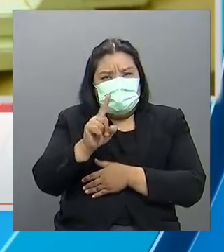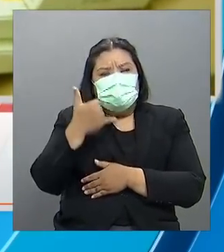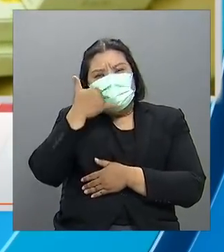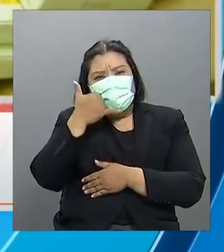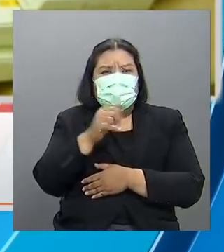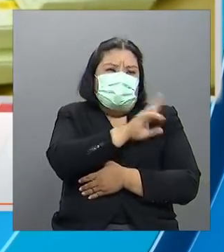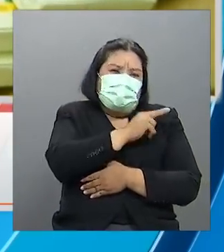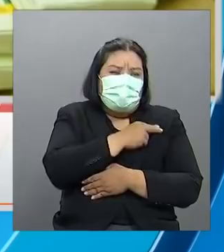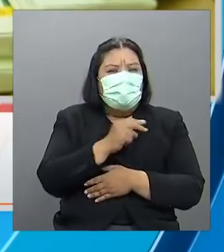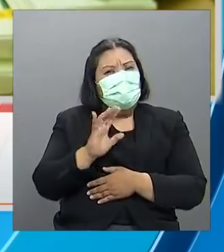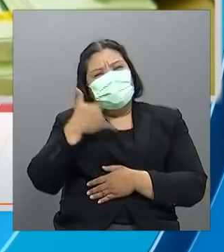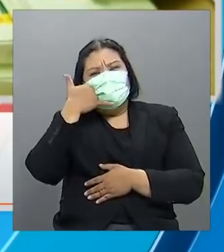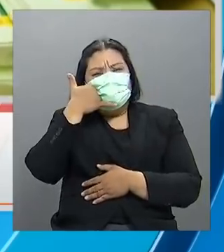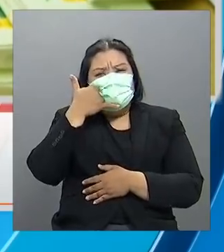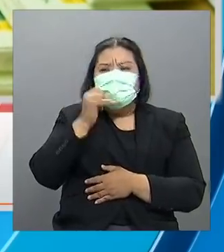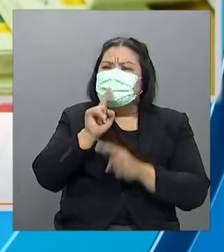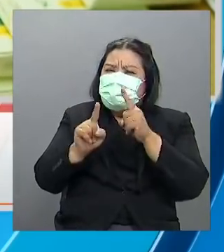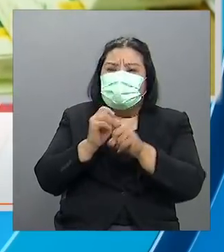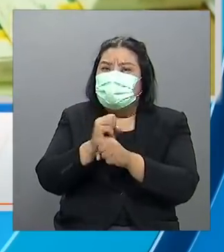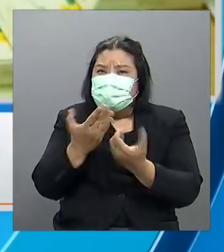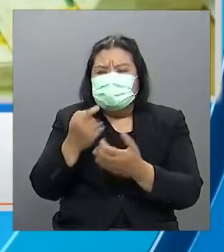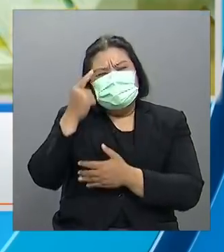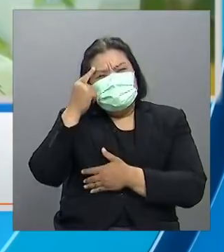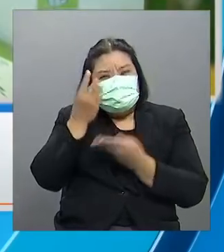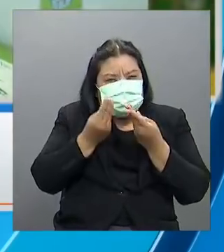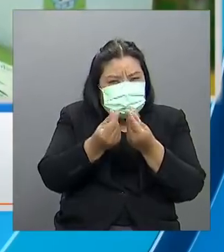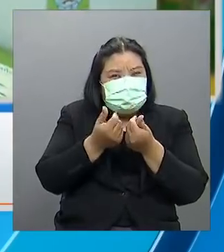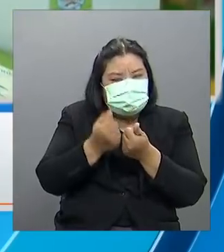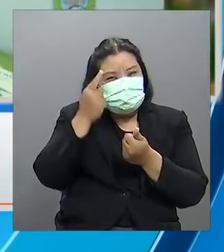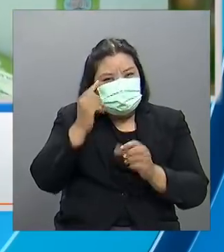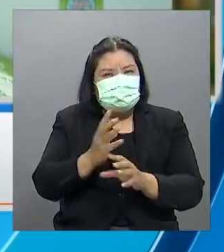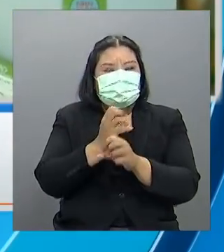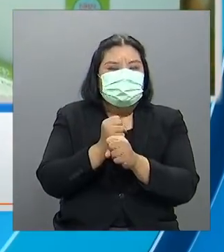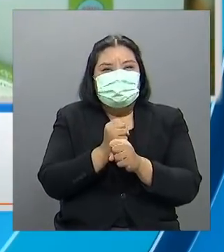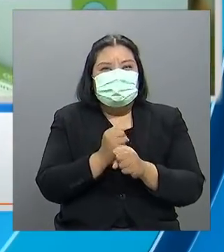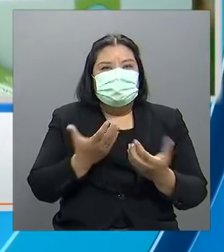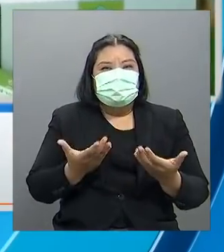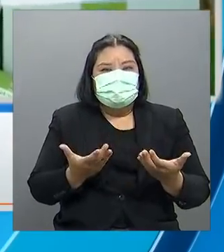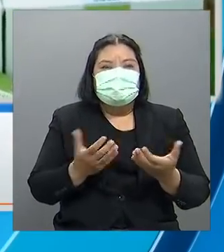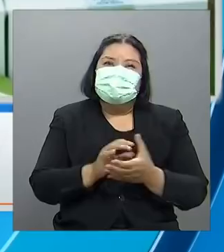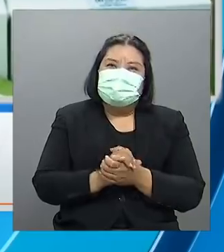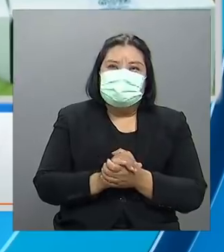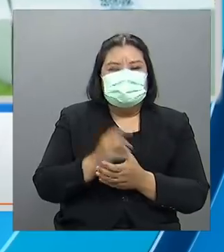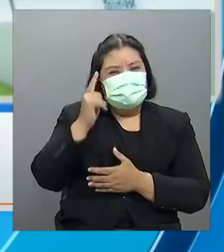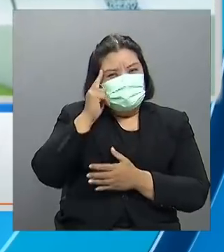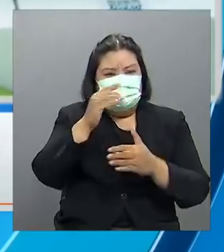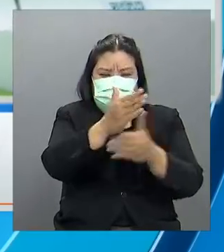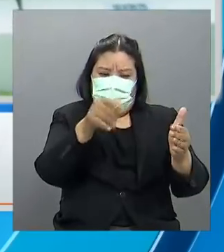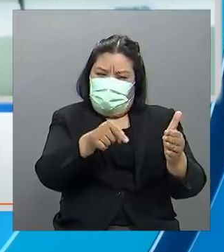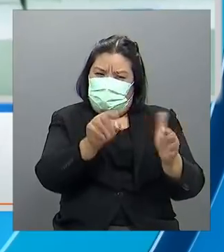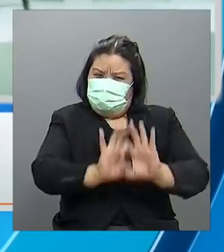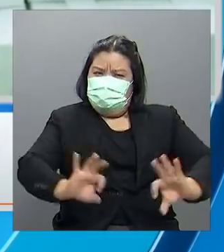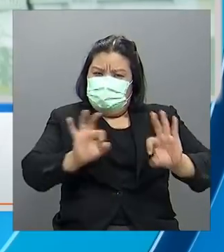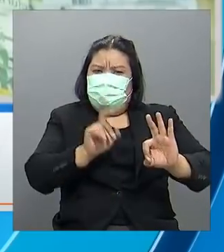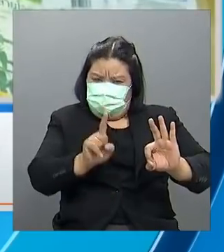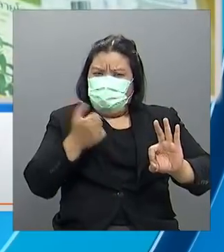ทย์มาทางจุฬาเราได้รับโจทย์มาเราก็เลยเริ่มต้นที่จะดูว่าอะไรที่เป็นความจำเป็นของกล่องนี้นะคะแล้วก็ทำกล่อง